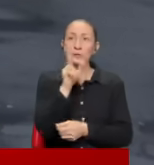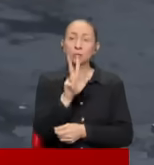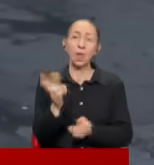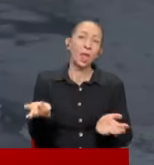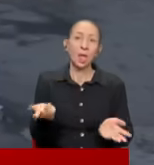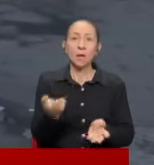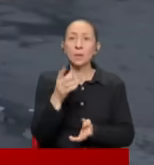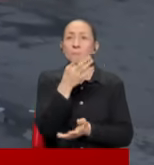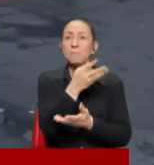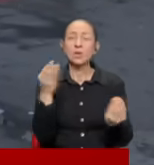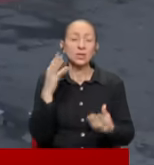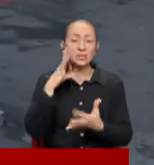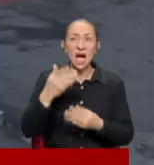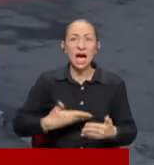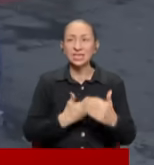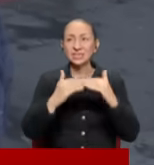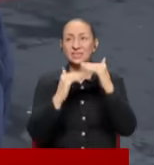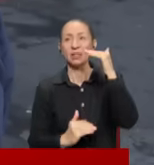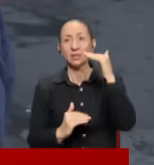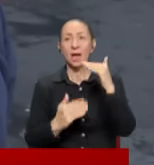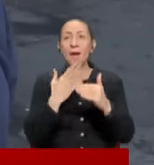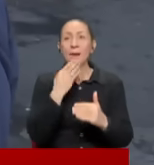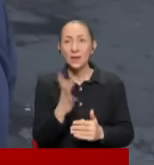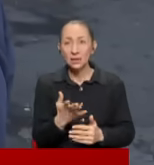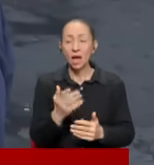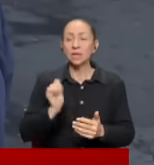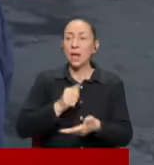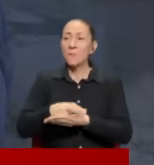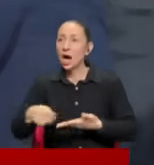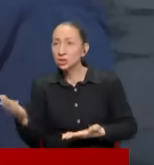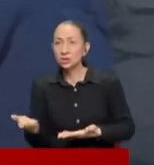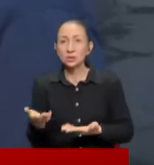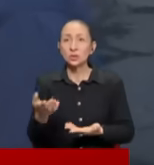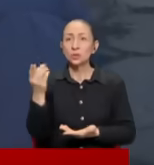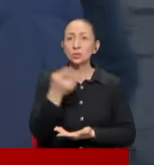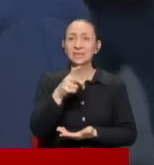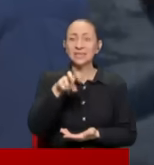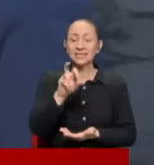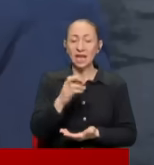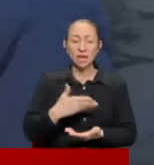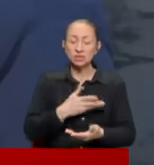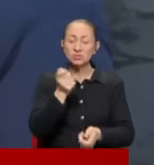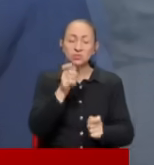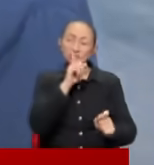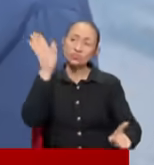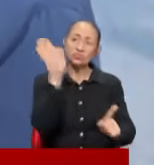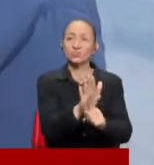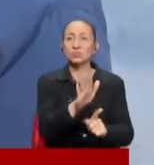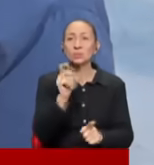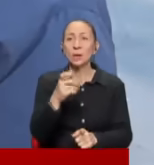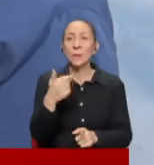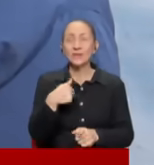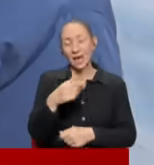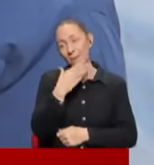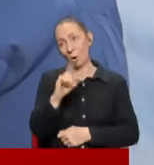lira. Milyonlarca insan açlık sınırının altında. Emekli de, asgari ücretli de %80 açlığa mahkum edilmiş durumda. Bak şimdi